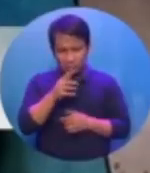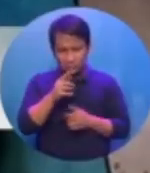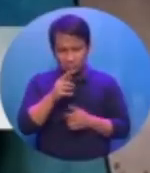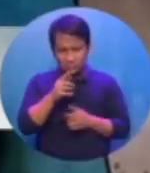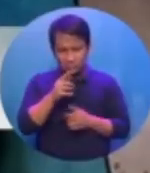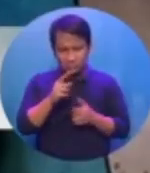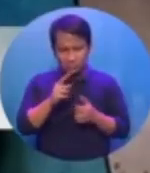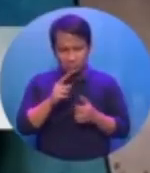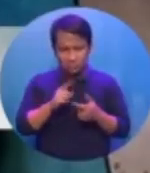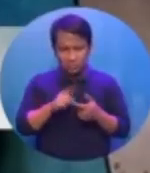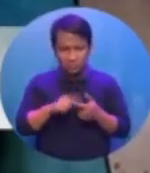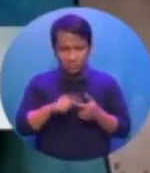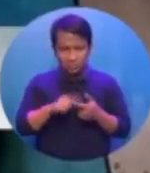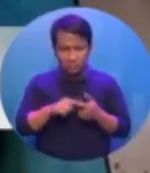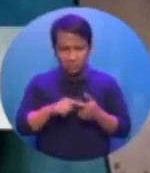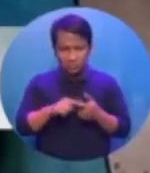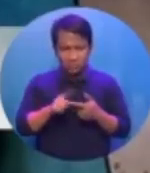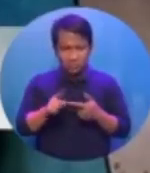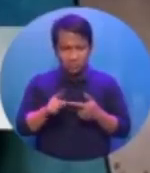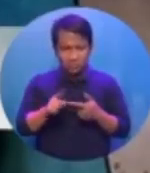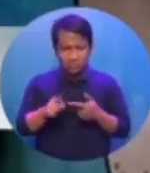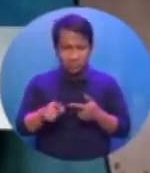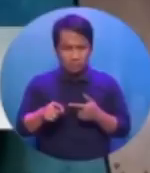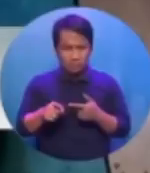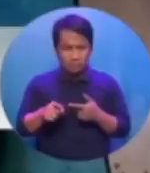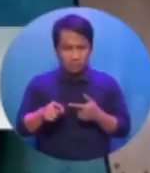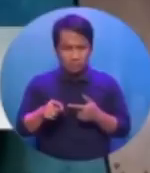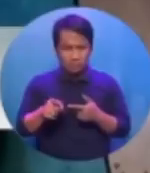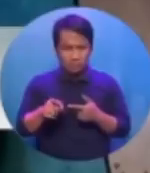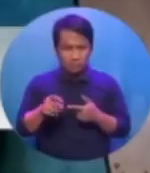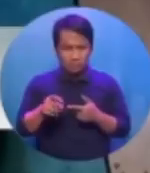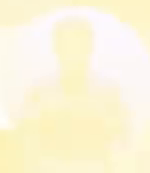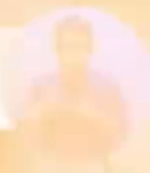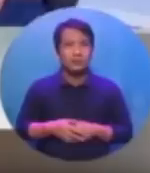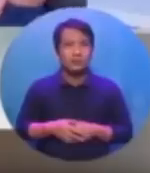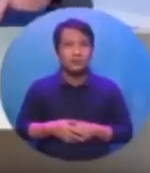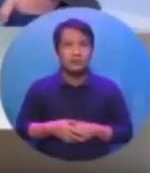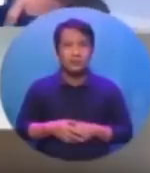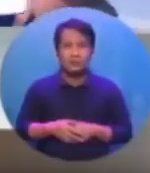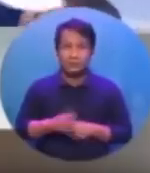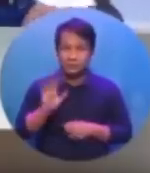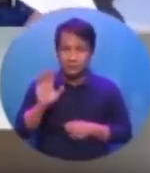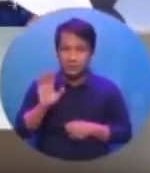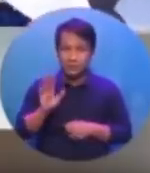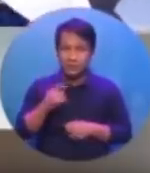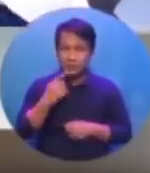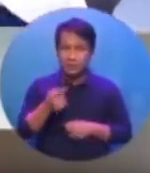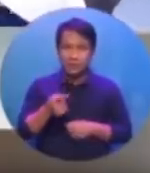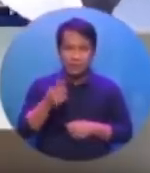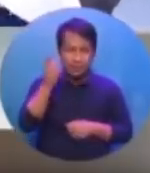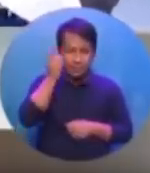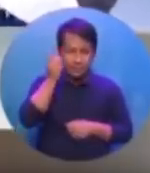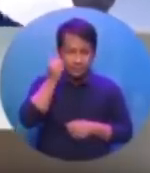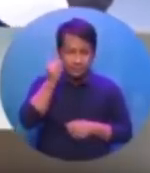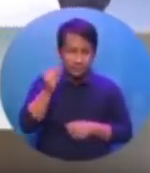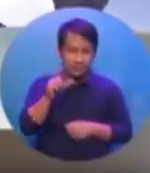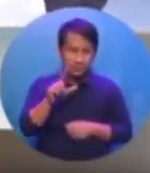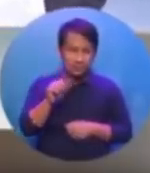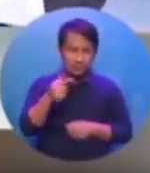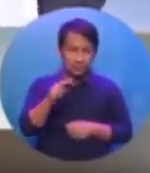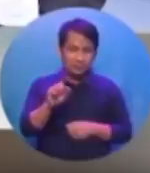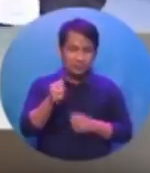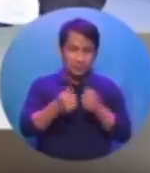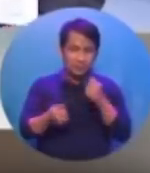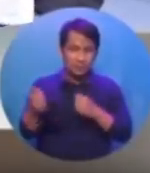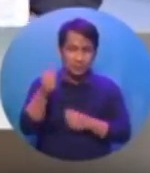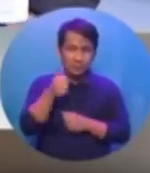Istorya raman ko. Sabi po, kita man kawala patay sa anak. Katawag po namin yung papa ko. Nasa yung telepono si Ma'am Daisy Lacubtan,